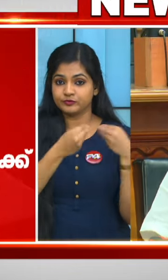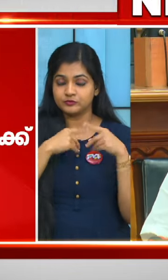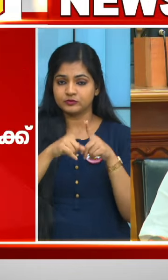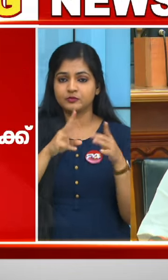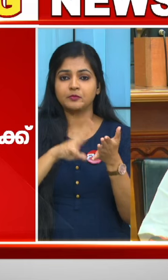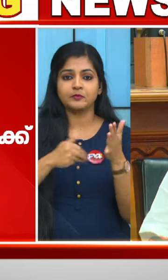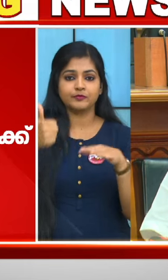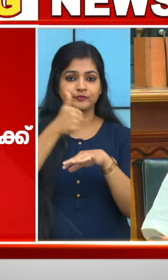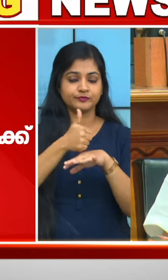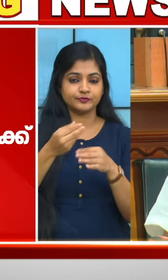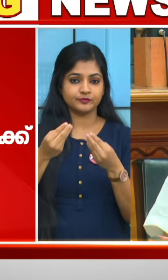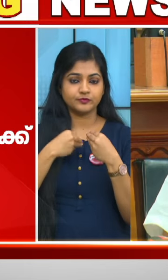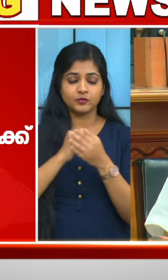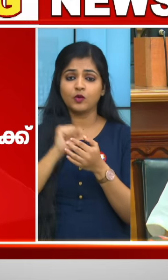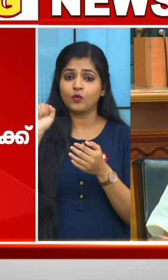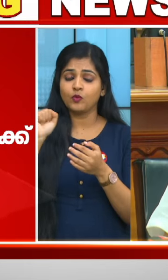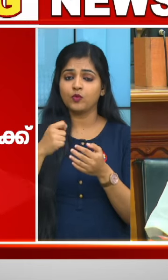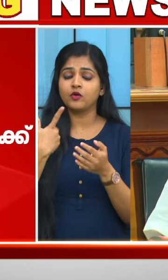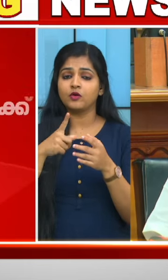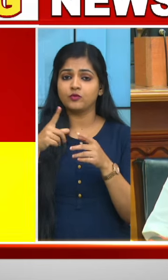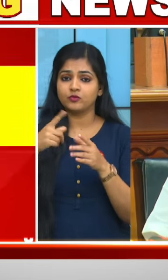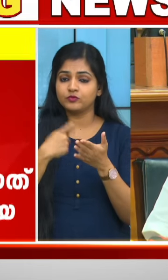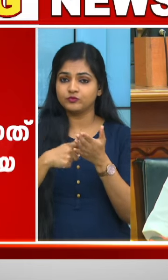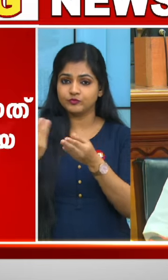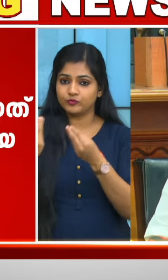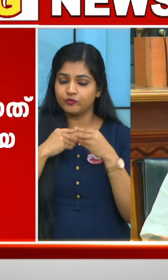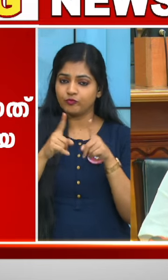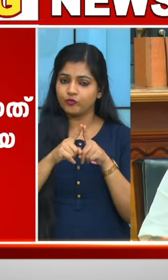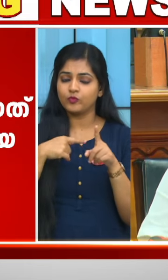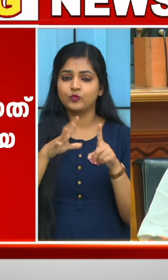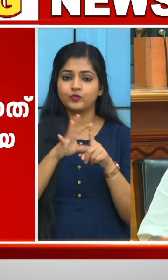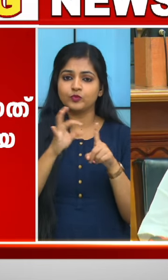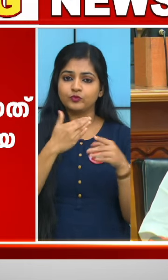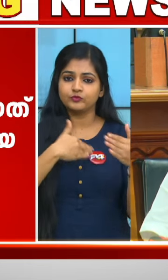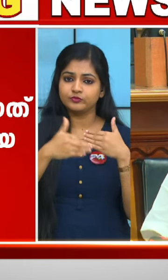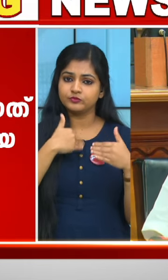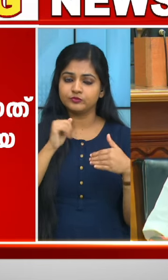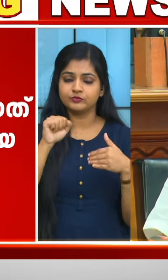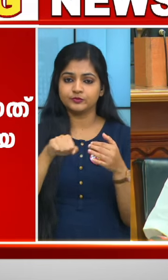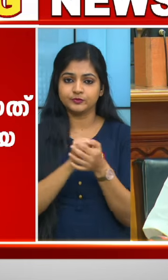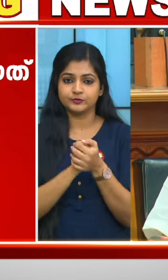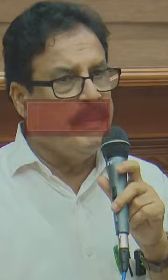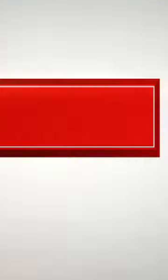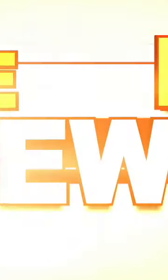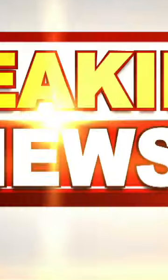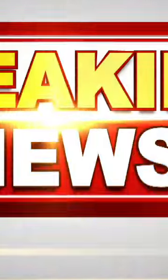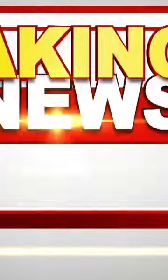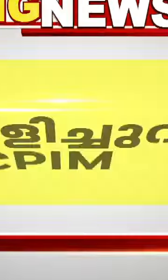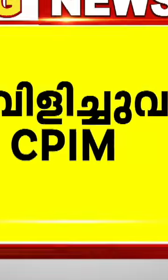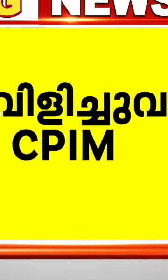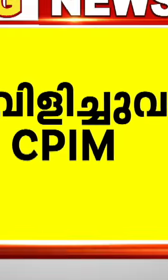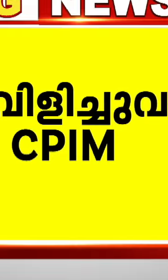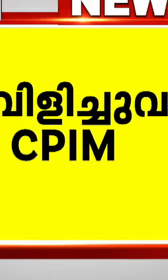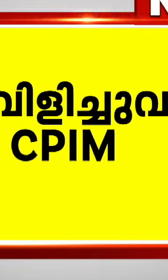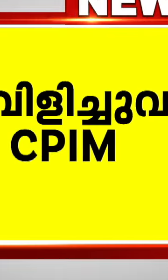ഒക്കെ ഉൾപ്പെടുത്തിക്കൊണ്ട് തന്നെയാണ് ഞാൻ മുന്നോട്ട് പോകുന്നത്. അതിനകത്ത് ഏതെങ്കിലും തരത്തിൽ എന്തെങ്കിലും പറഞ്ഞ് ഈ പറഞ്ഞ